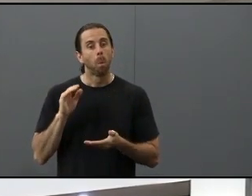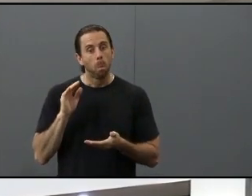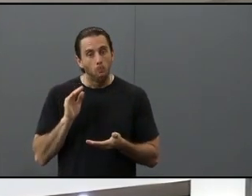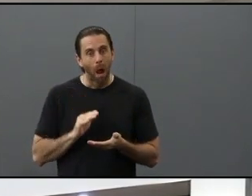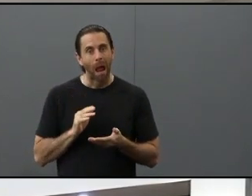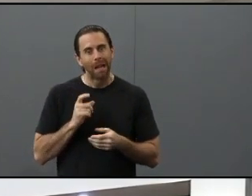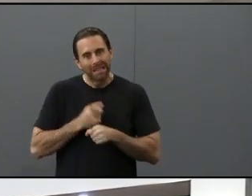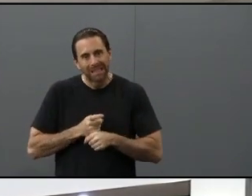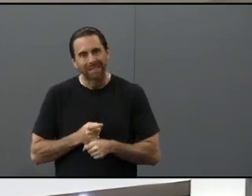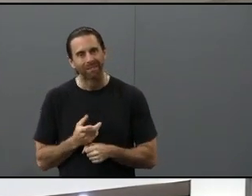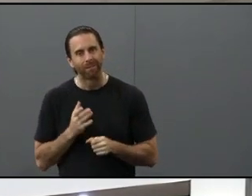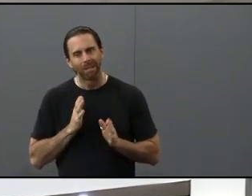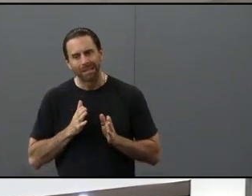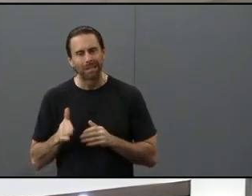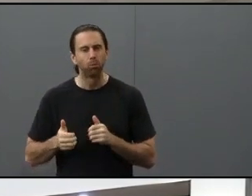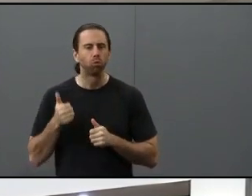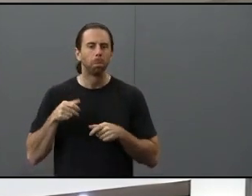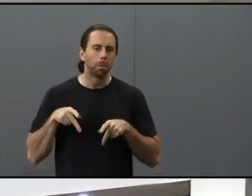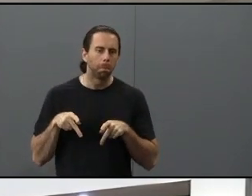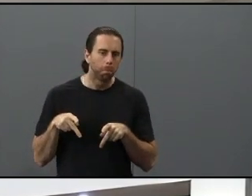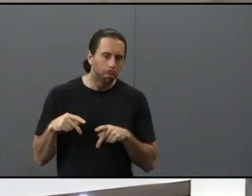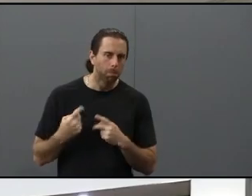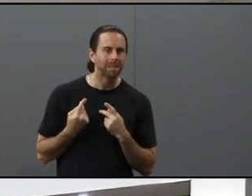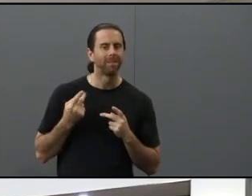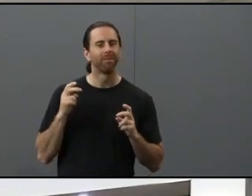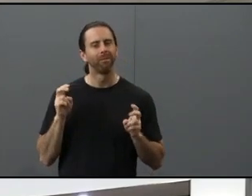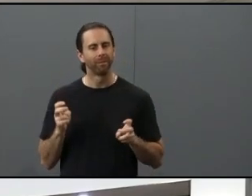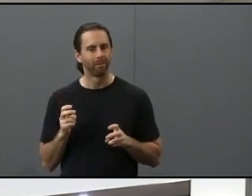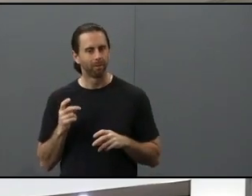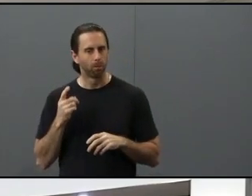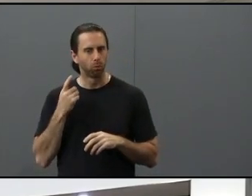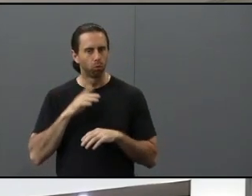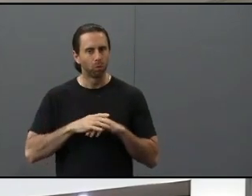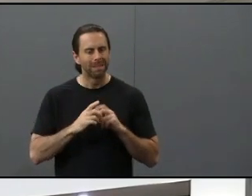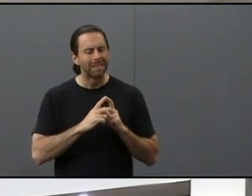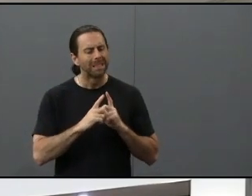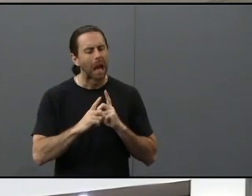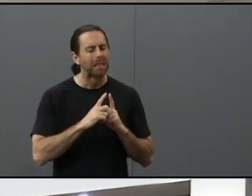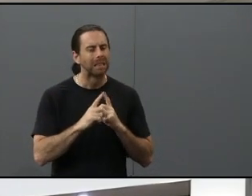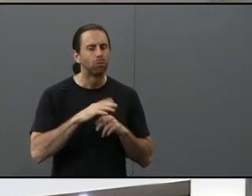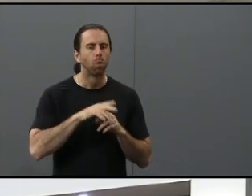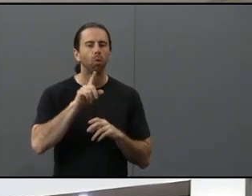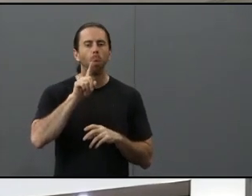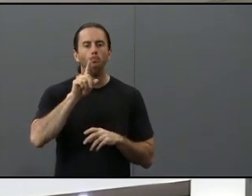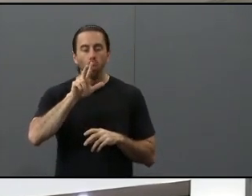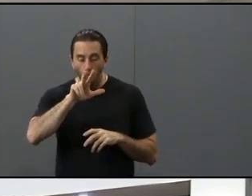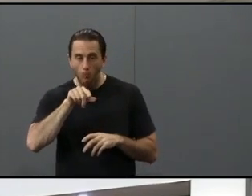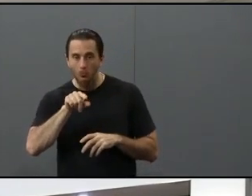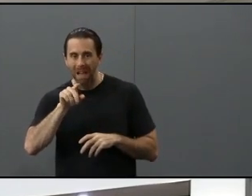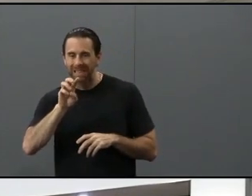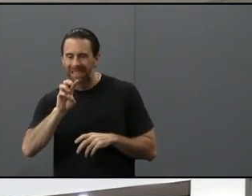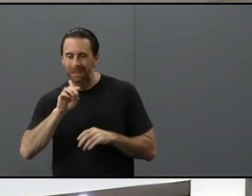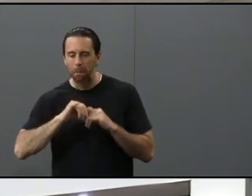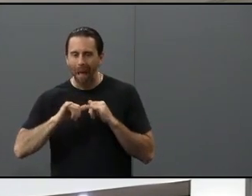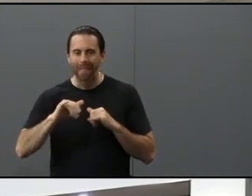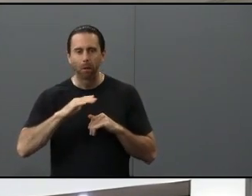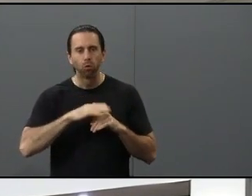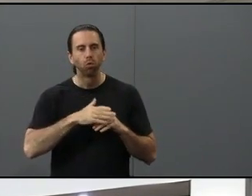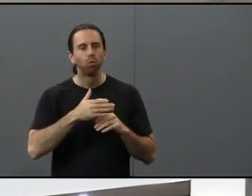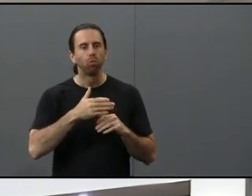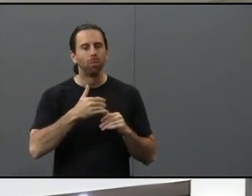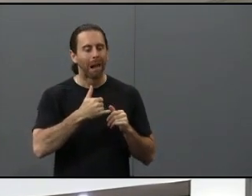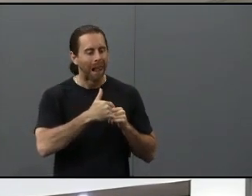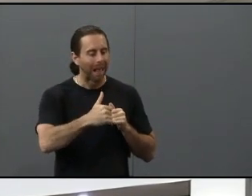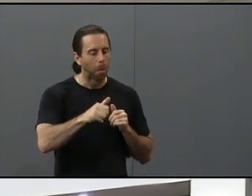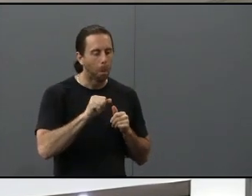restrictive et donc plus permissive quant à la distance prescrite de 3,6 m de la ligne de propriété pour